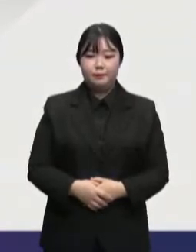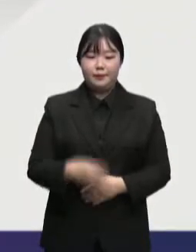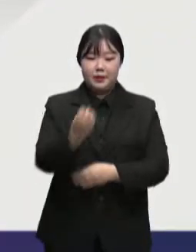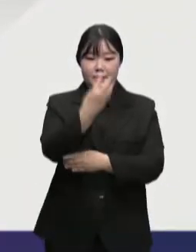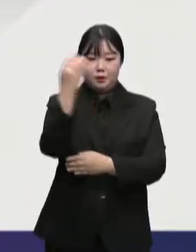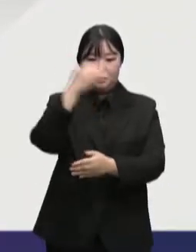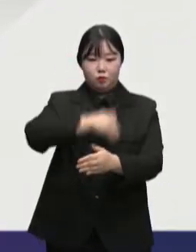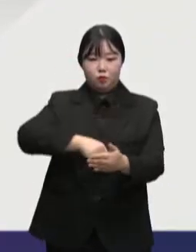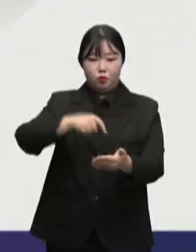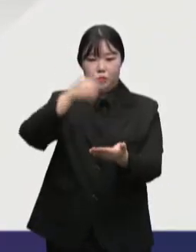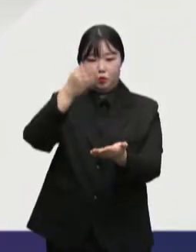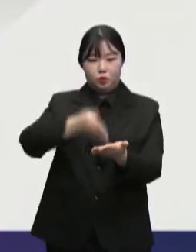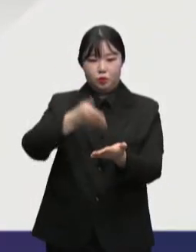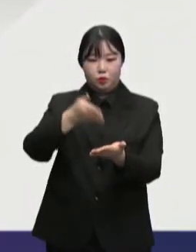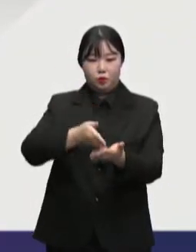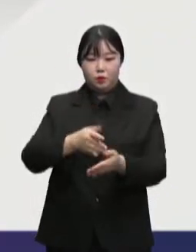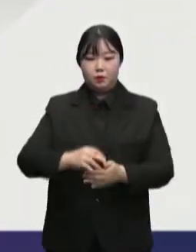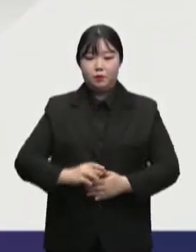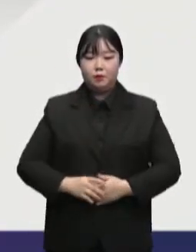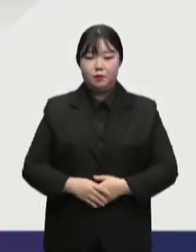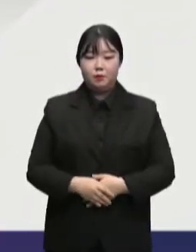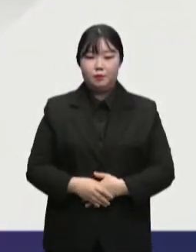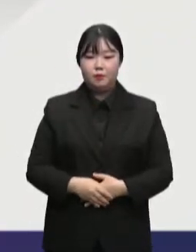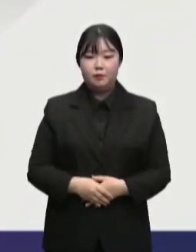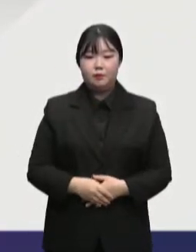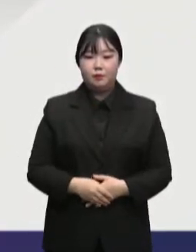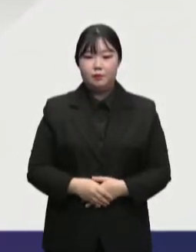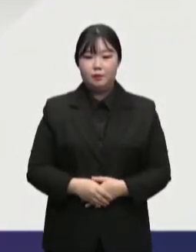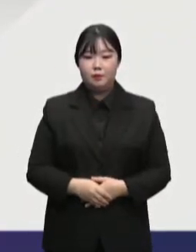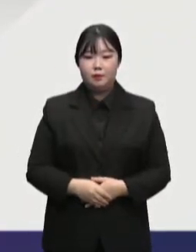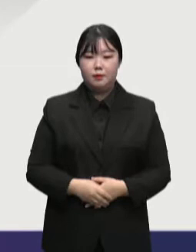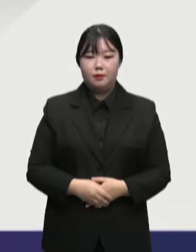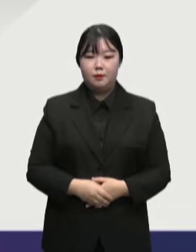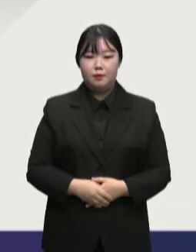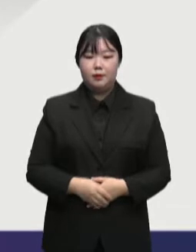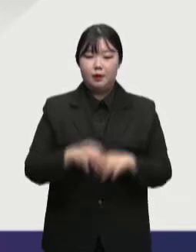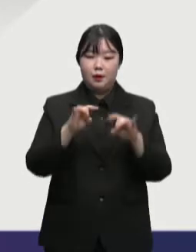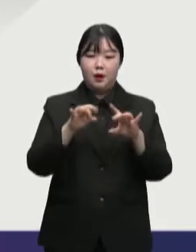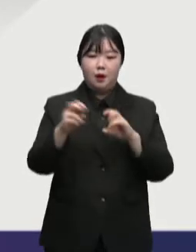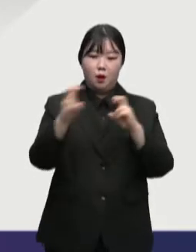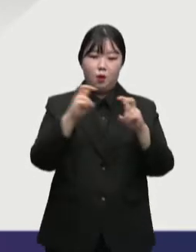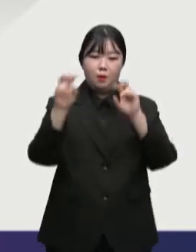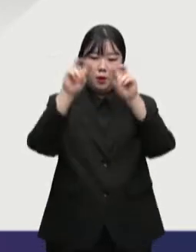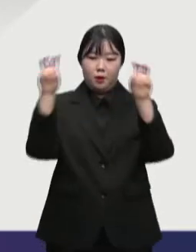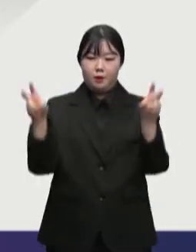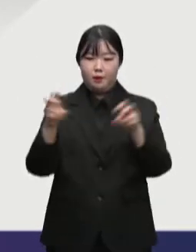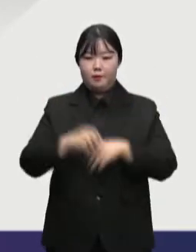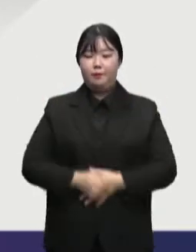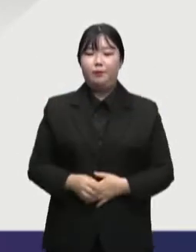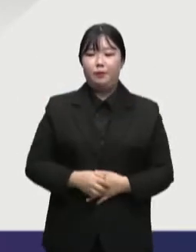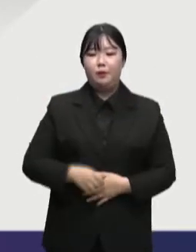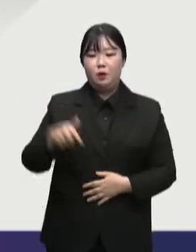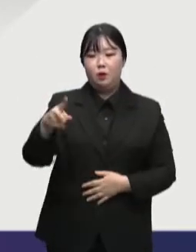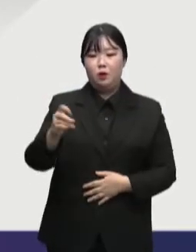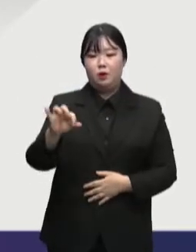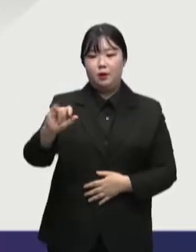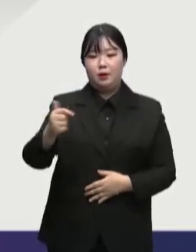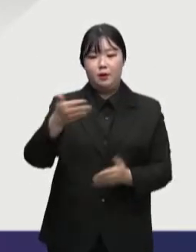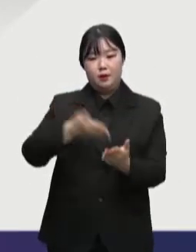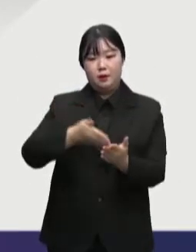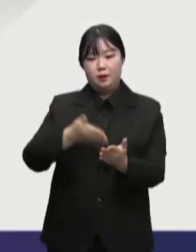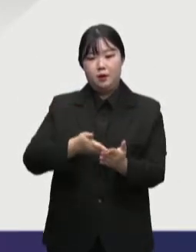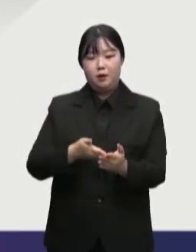지면으로 알아보는 인천 소식 신문 속 뉴스입니다. 각 신문사별 헤드라인입니다. 먼저